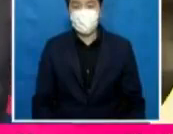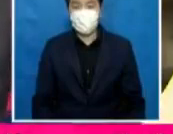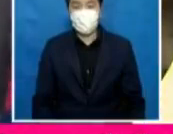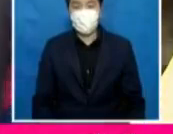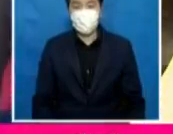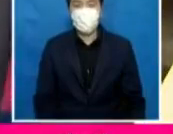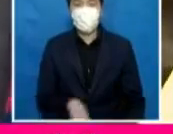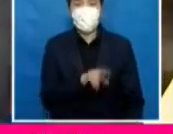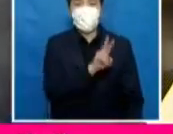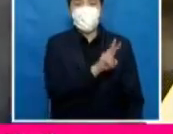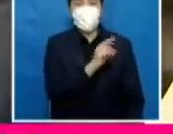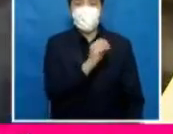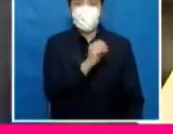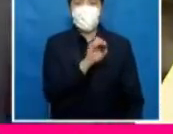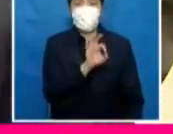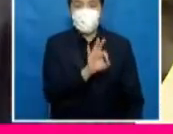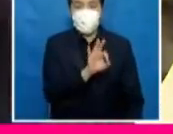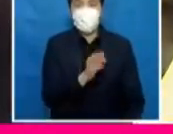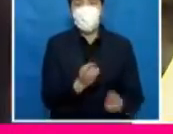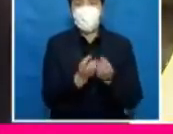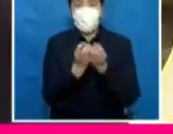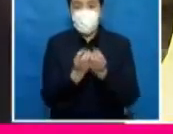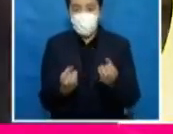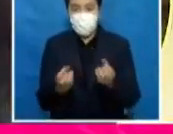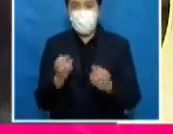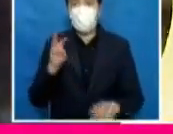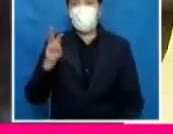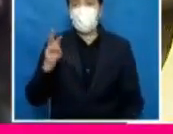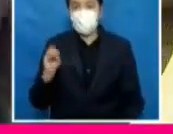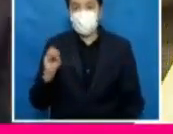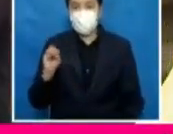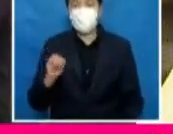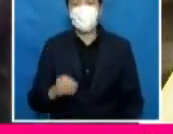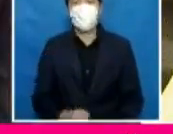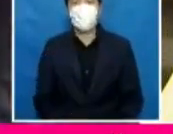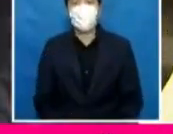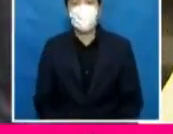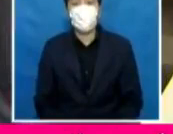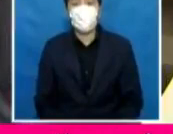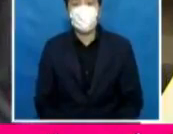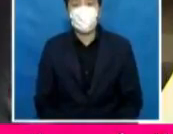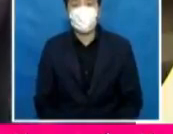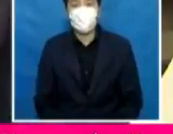งวดที่209จำนวน60ลูก